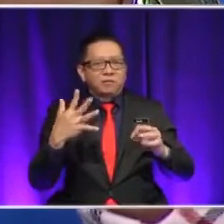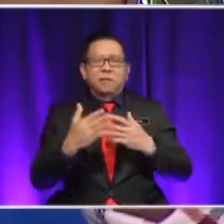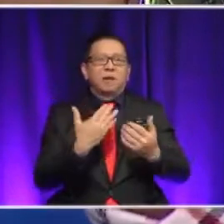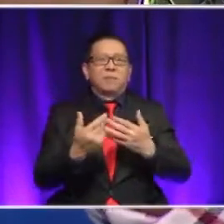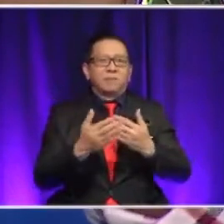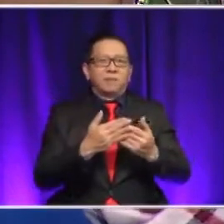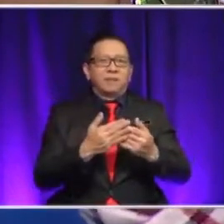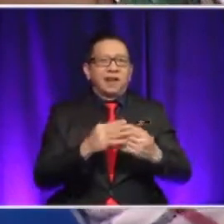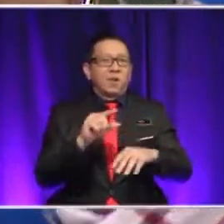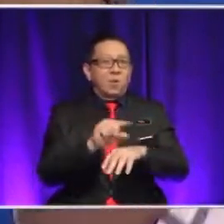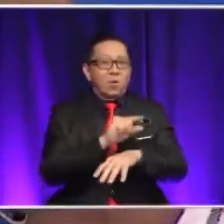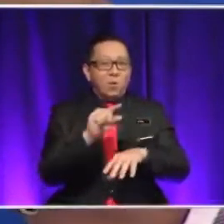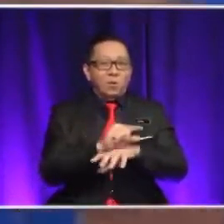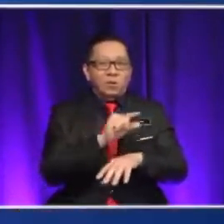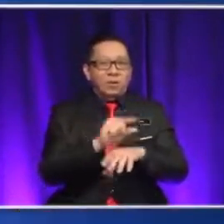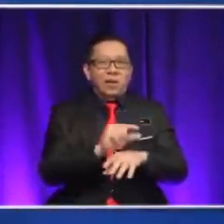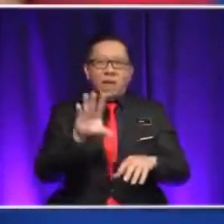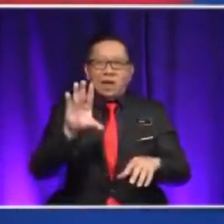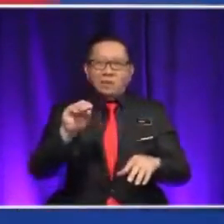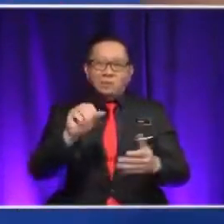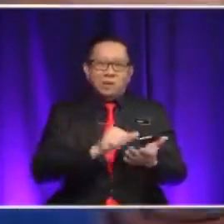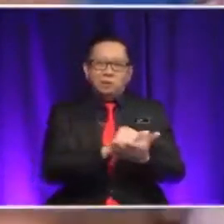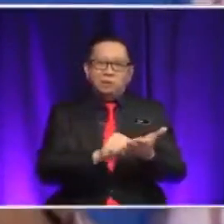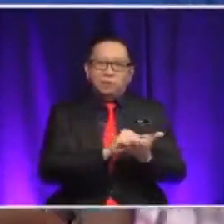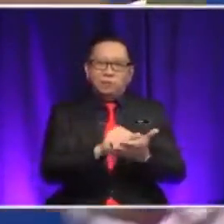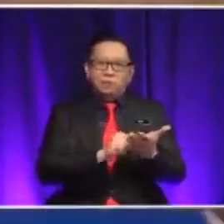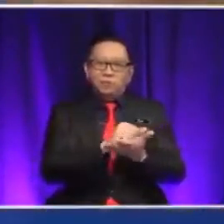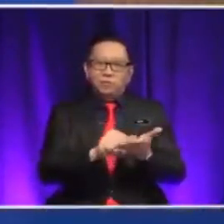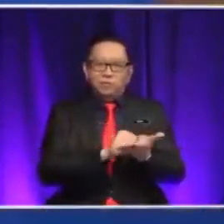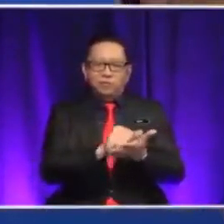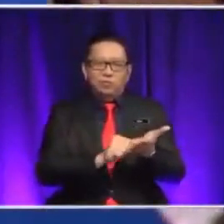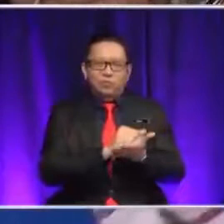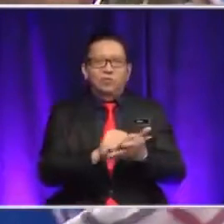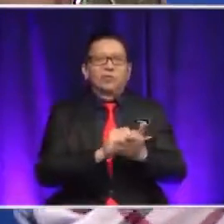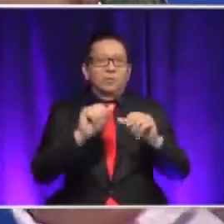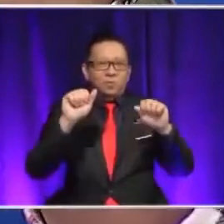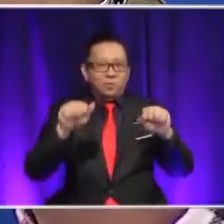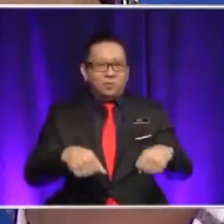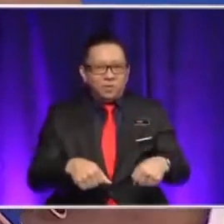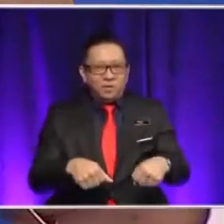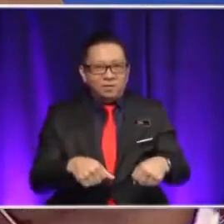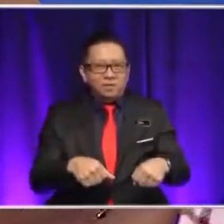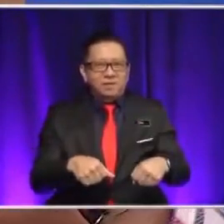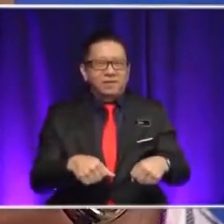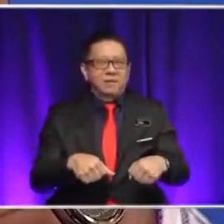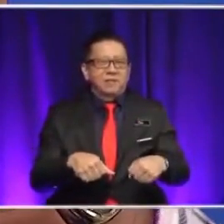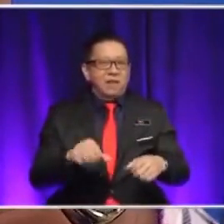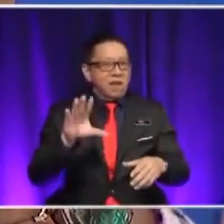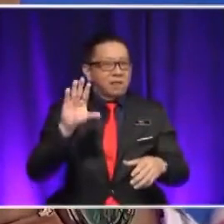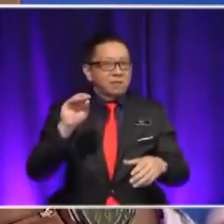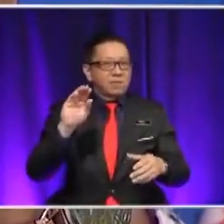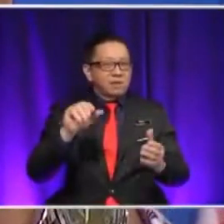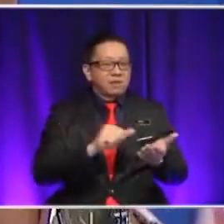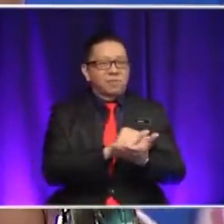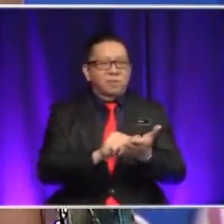maipa cuci pinggan karena betul-betul rajin bukan najis gak sekolah kak rumah kok degeneracy